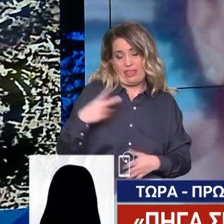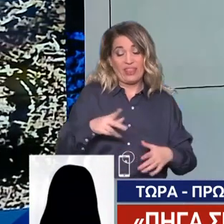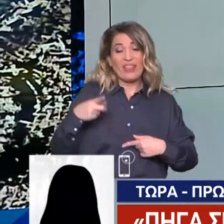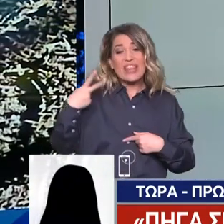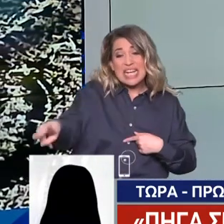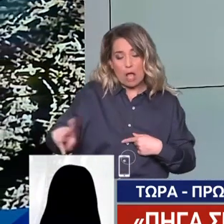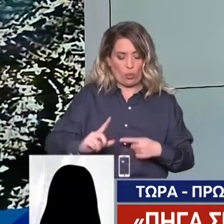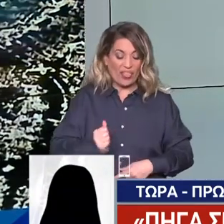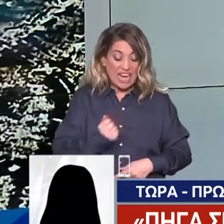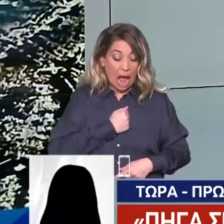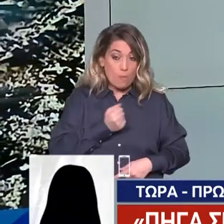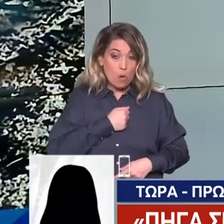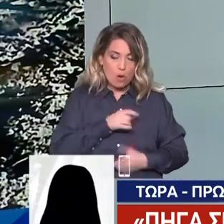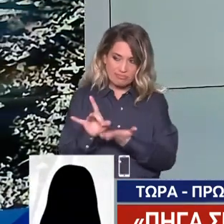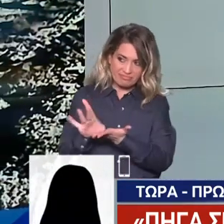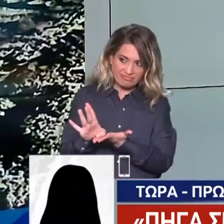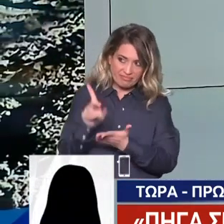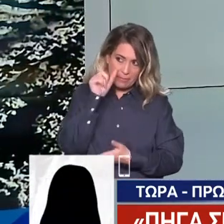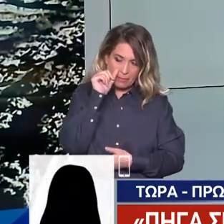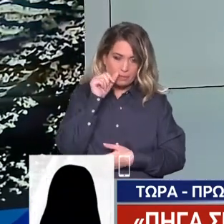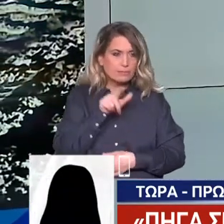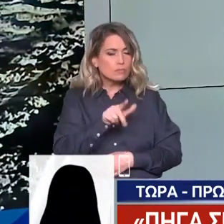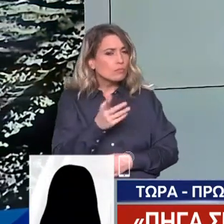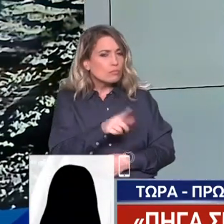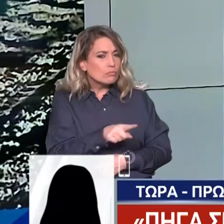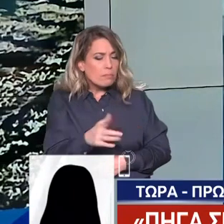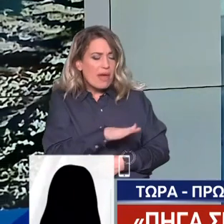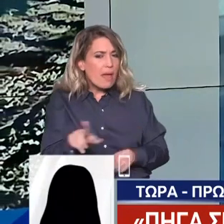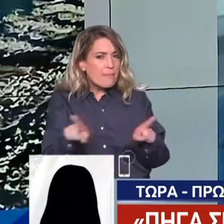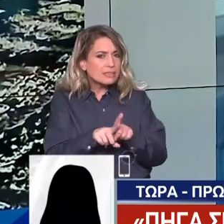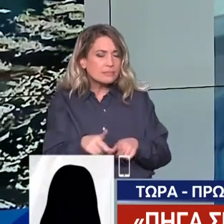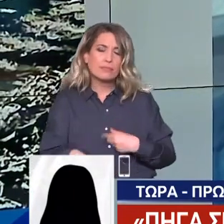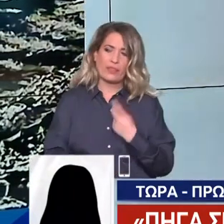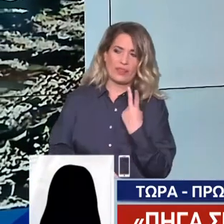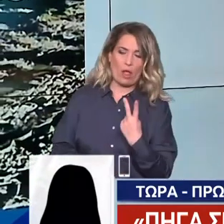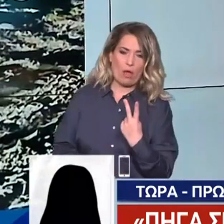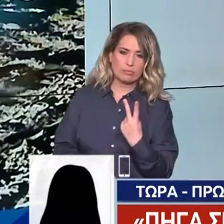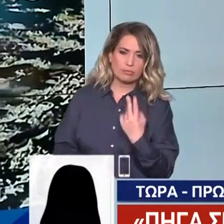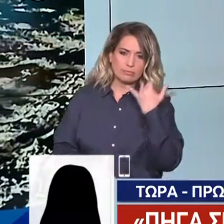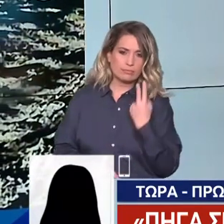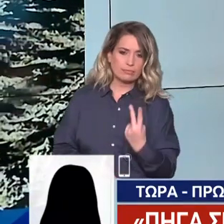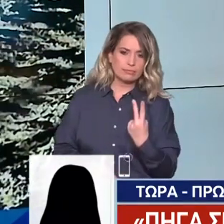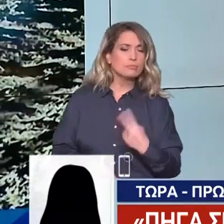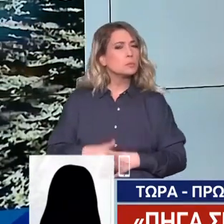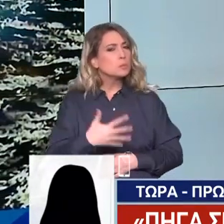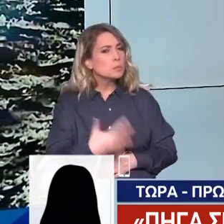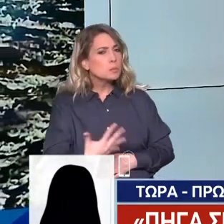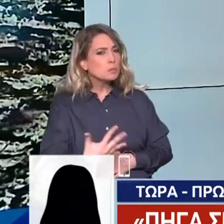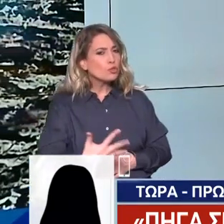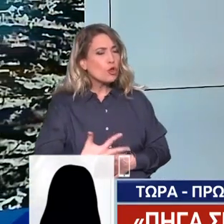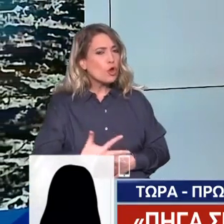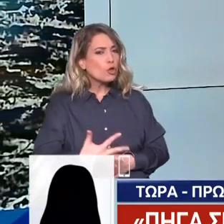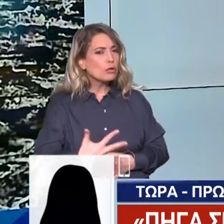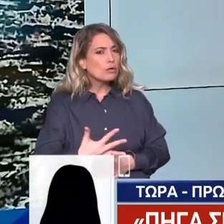μου. Πόσα παιδιά αποκτήσατε με αυτόν τον άνθρωπο? 2. Η ηλικία του σήμερα?